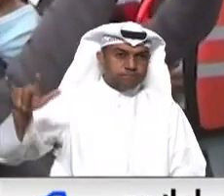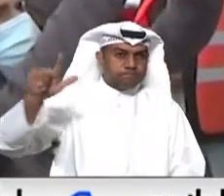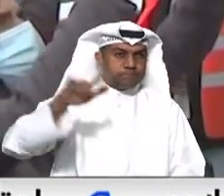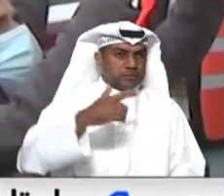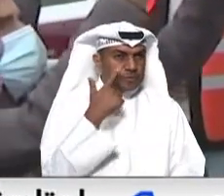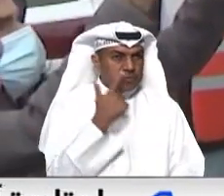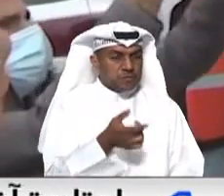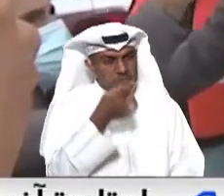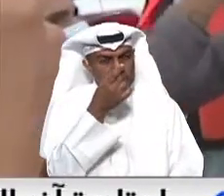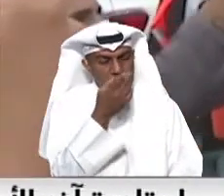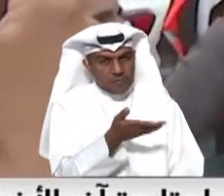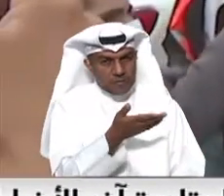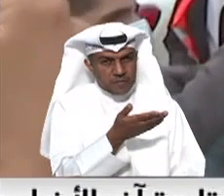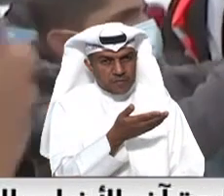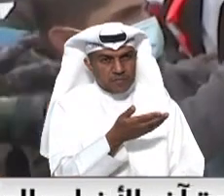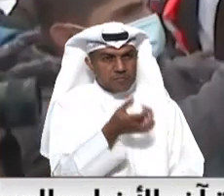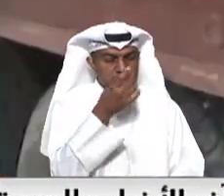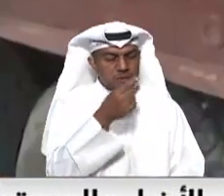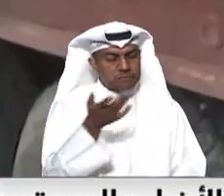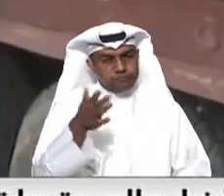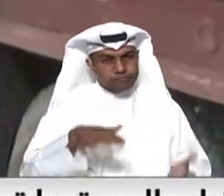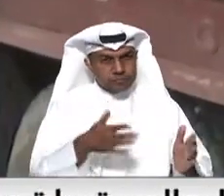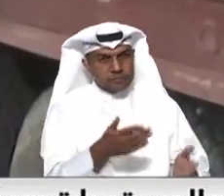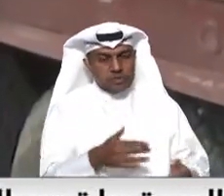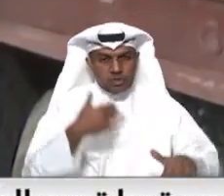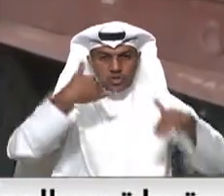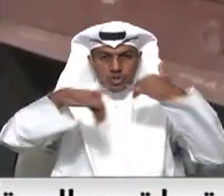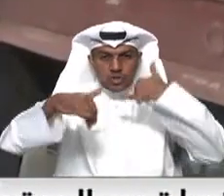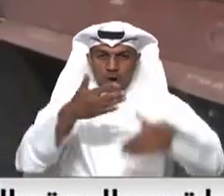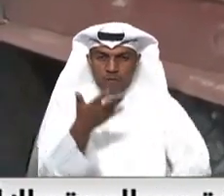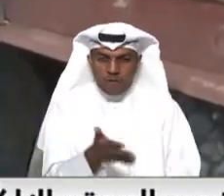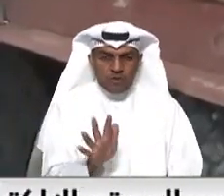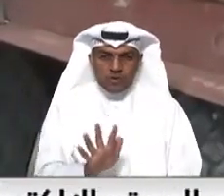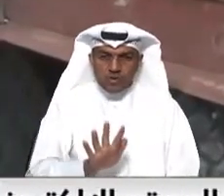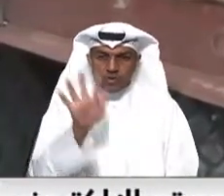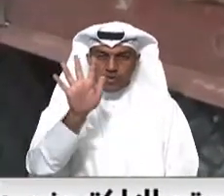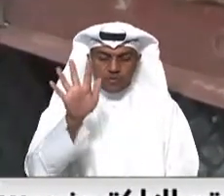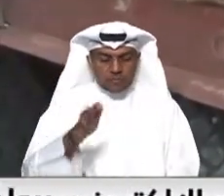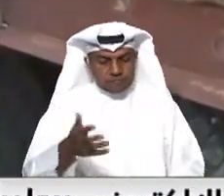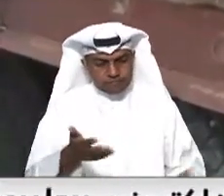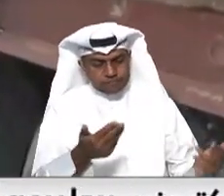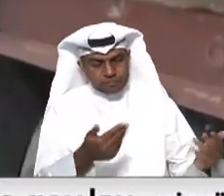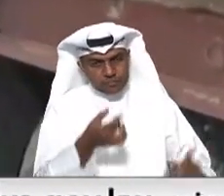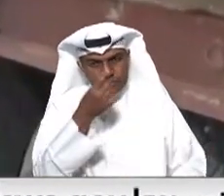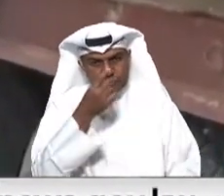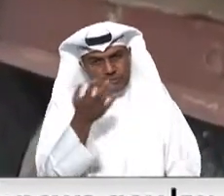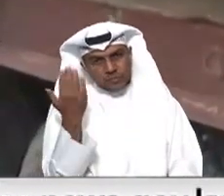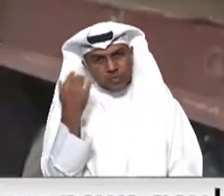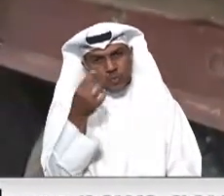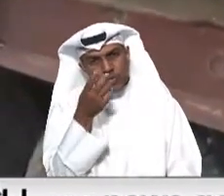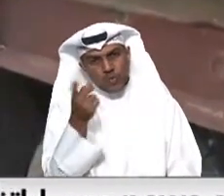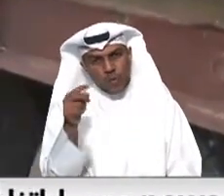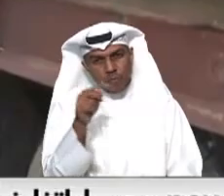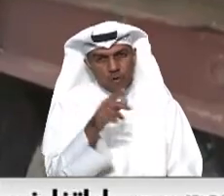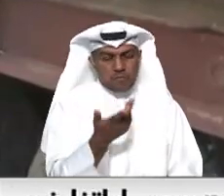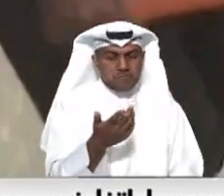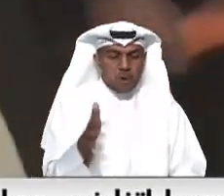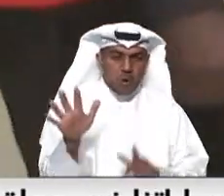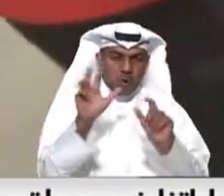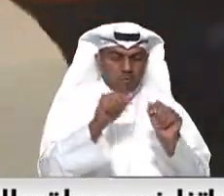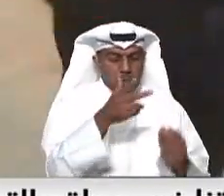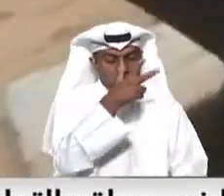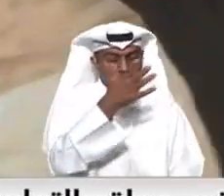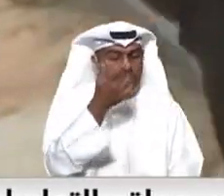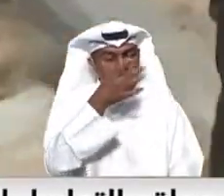من انتشال عشرات الشهداء من شوارع غزة وشمالها بعد استشهادهم منذ أيام وربما أسابيع